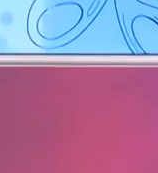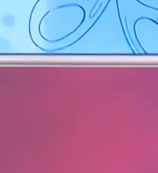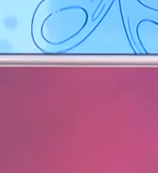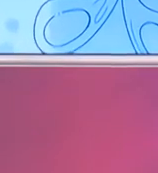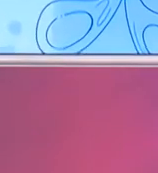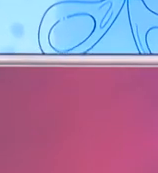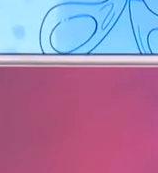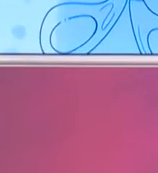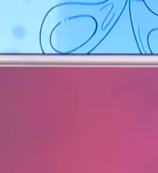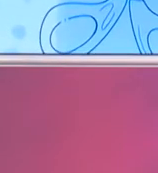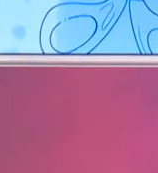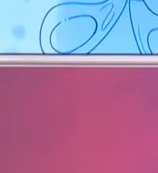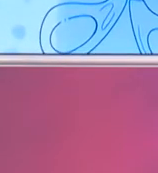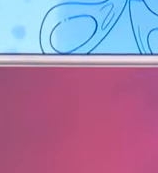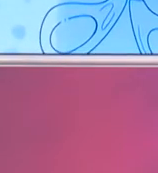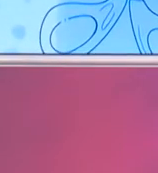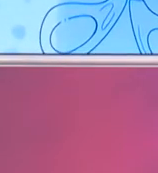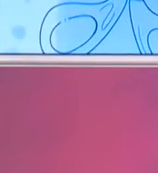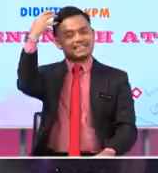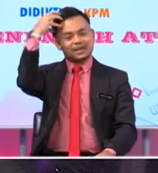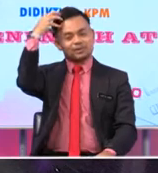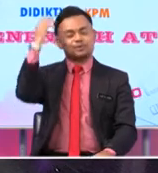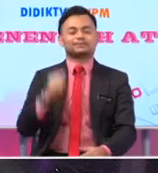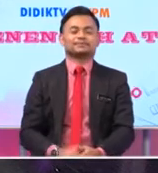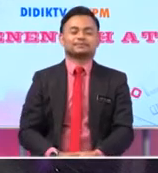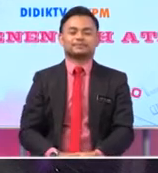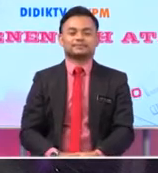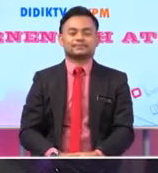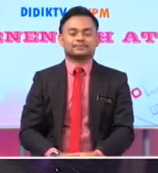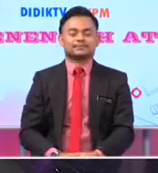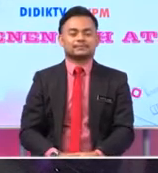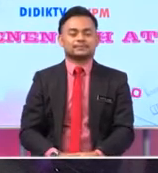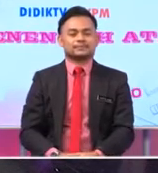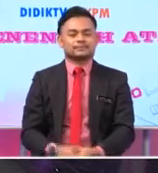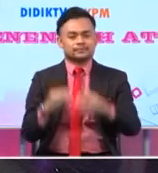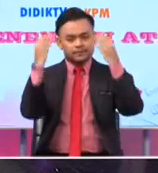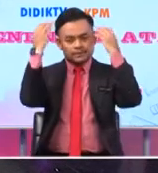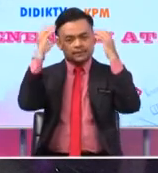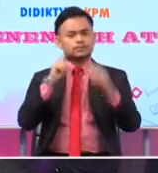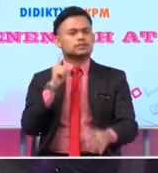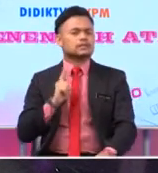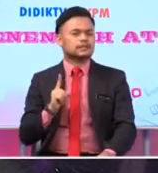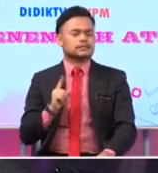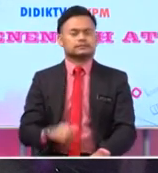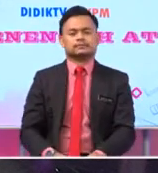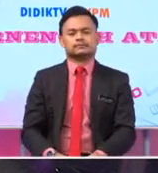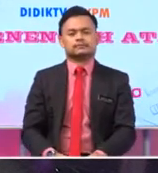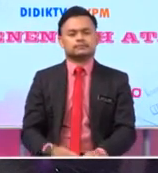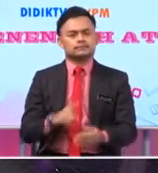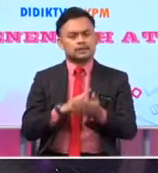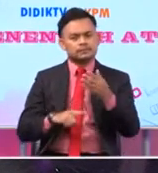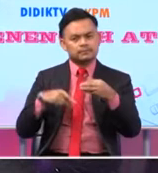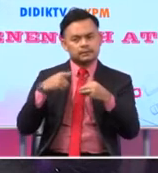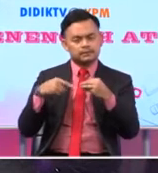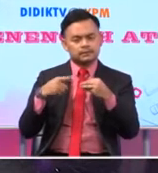workshop di Selangor Baiklah Ajeng gojek Bujana sauna tanya rasa Ego apa kaitanya